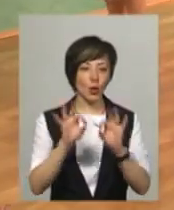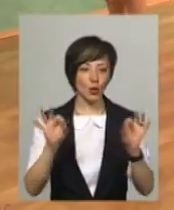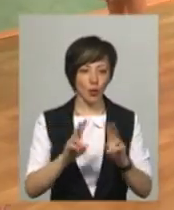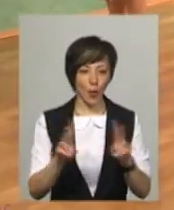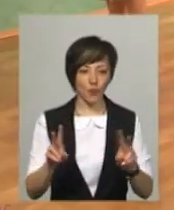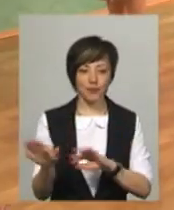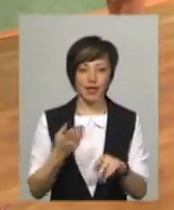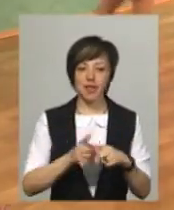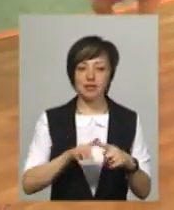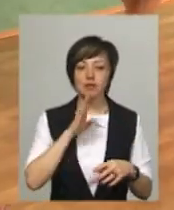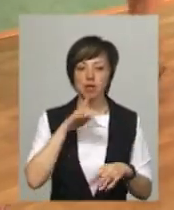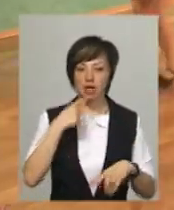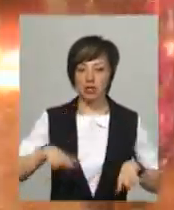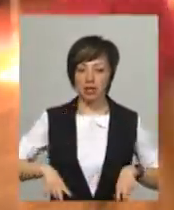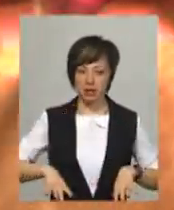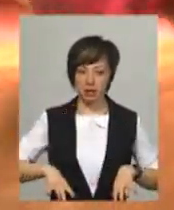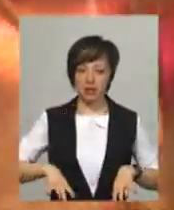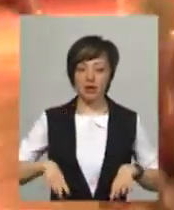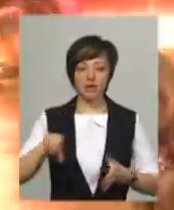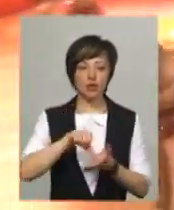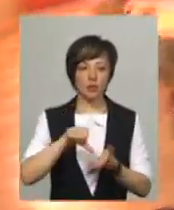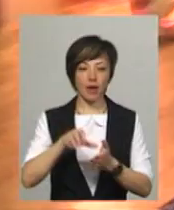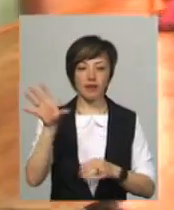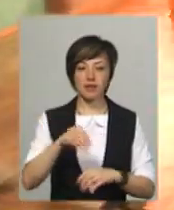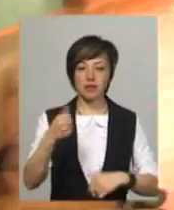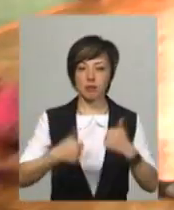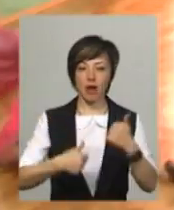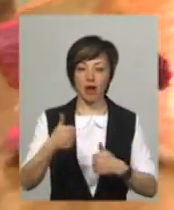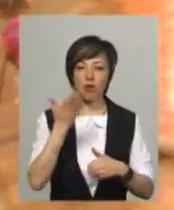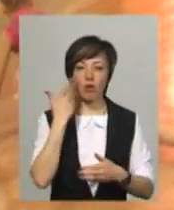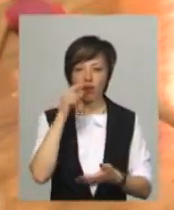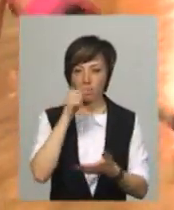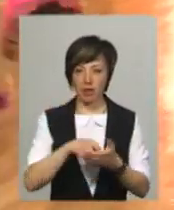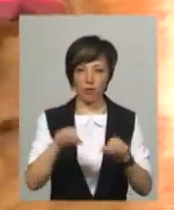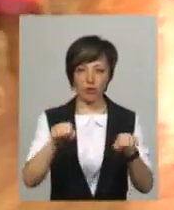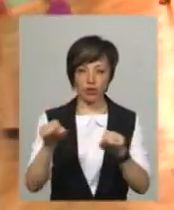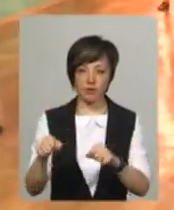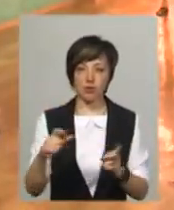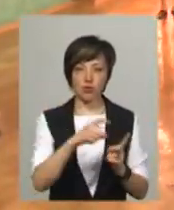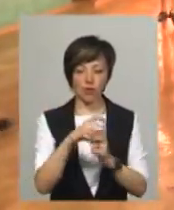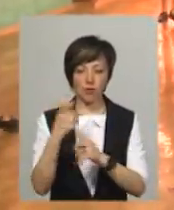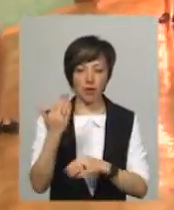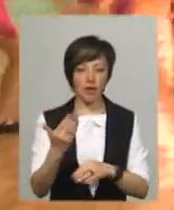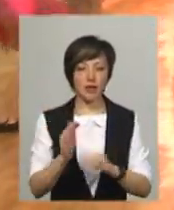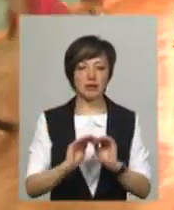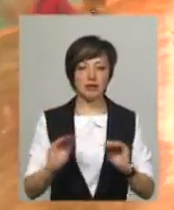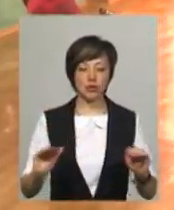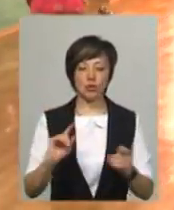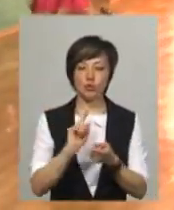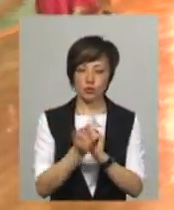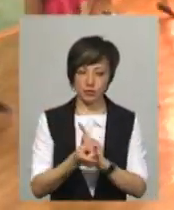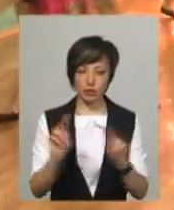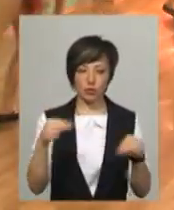Ці дівчата, каже їхній тренер Ольга Мазур, виступають на всіх змаганнях, коли випадає можливість. За словами Ольги Мазур, її вихованки вже